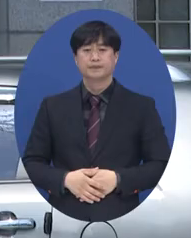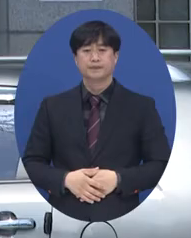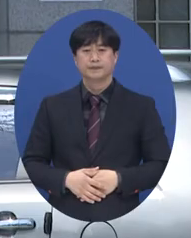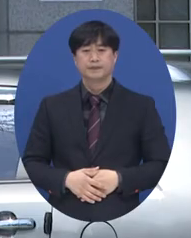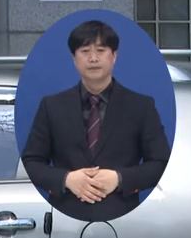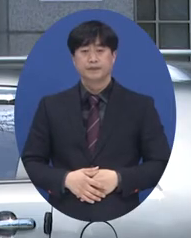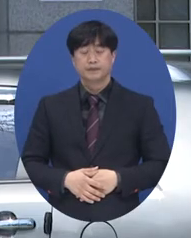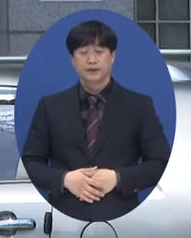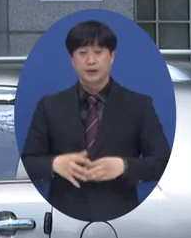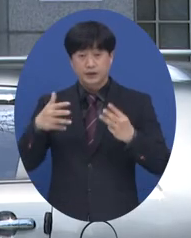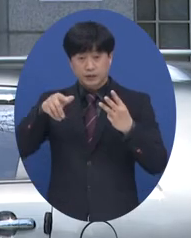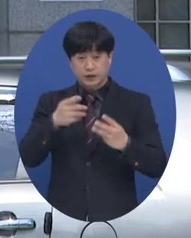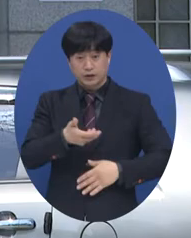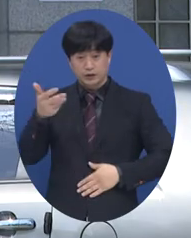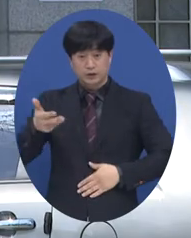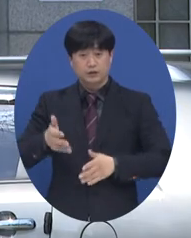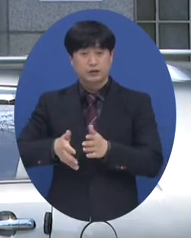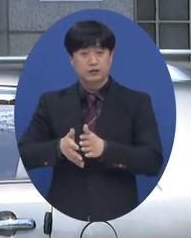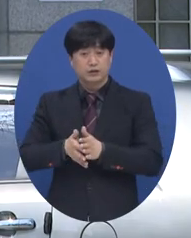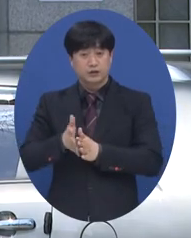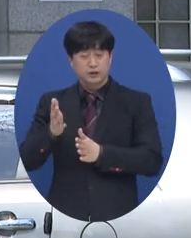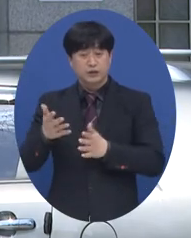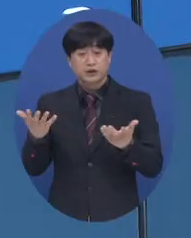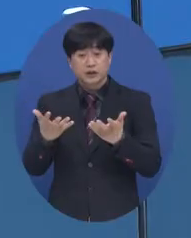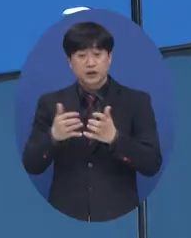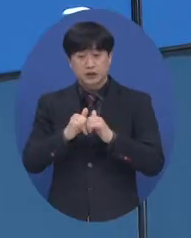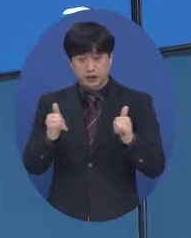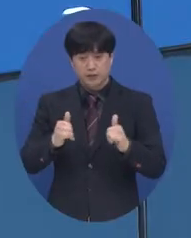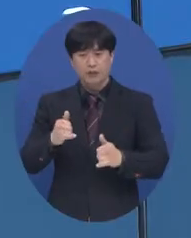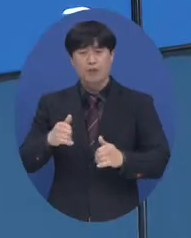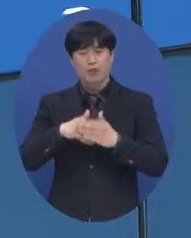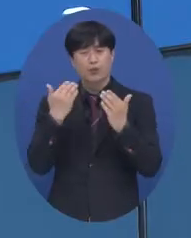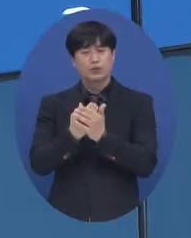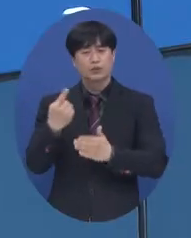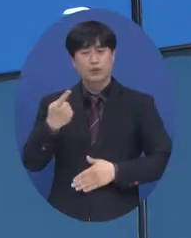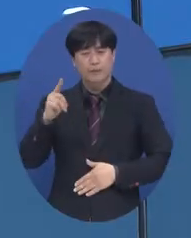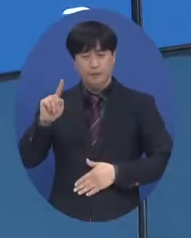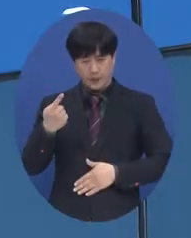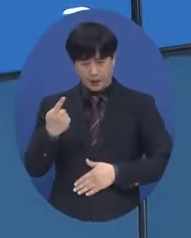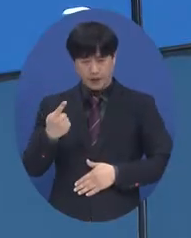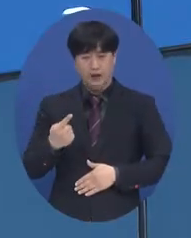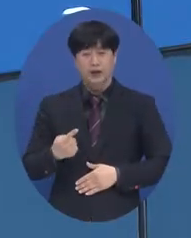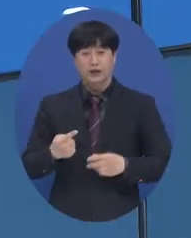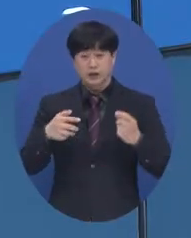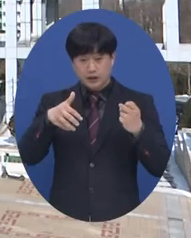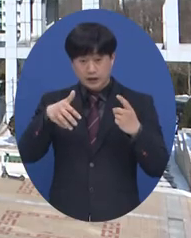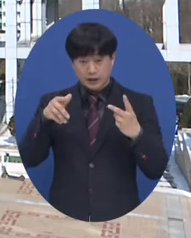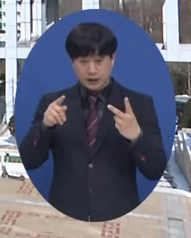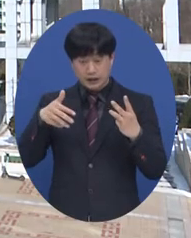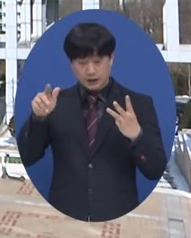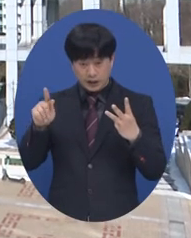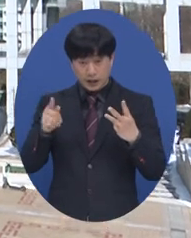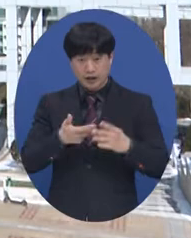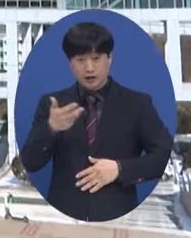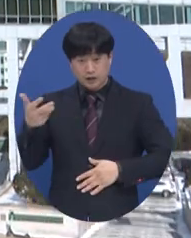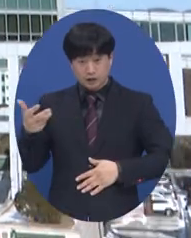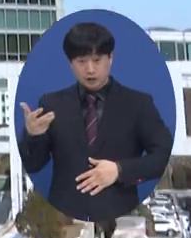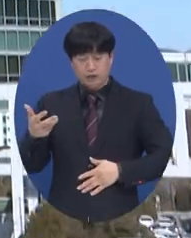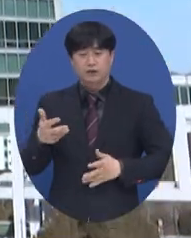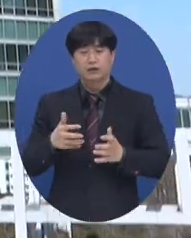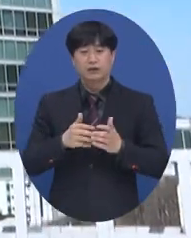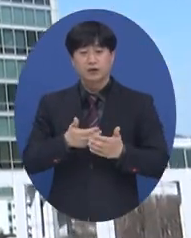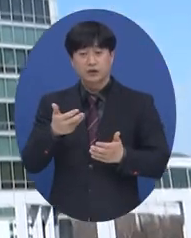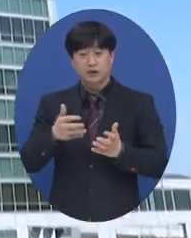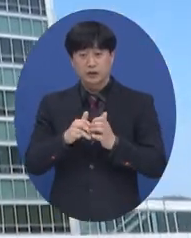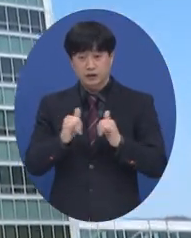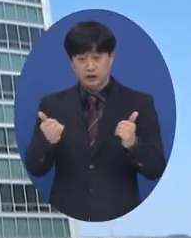있겠습니다. 3차 이전 기간의 근무자 수는 총 1,100여 명. 지난 1, 2차에 지목한 이전 기간의 근무자